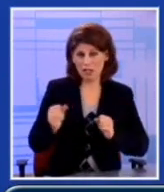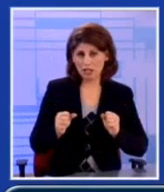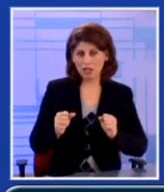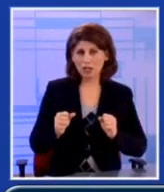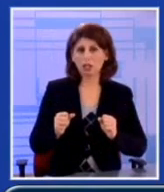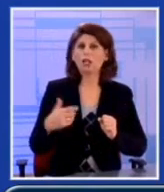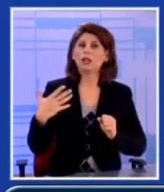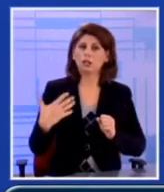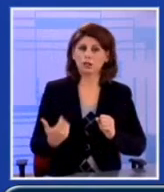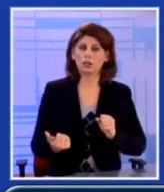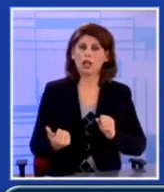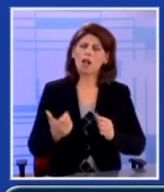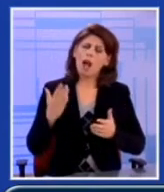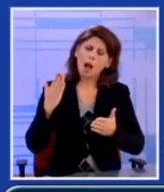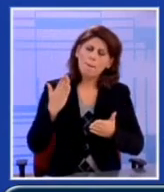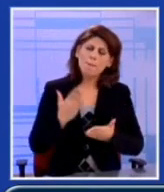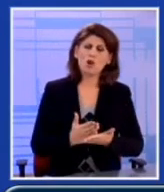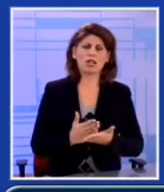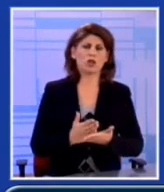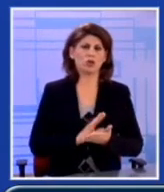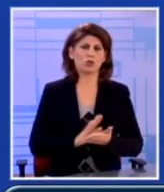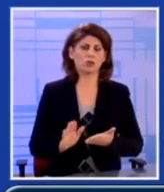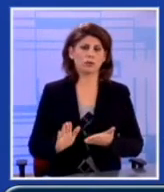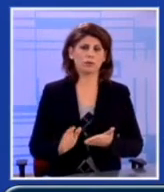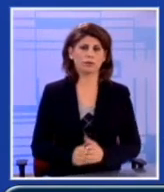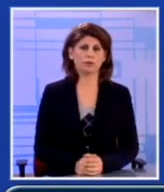ήταν απολύτως